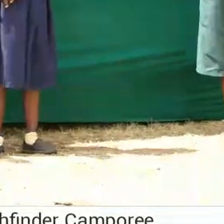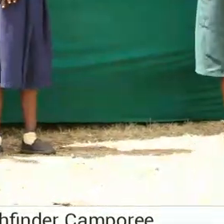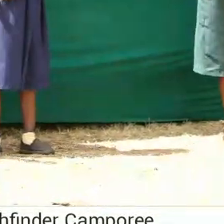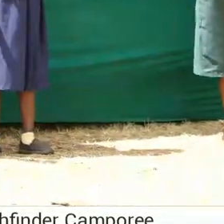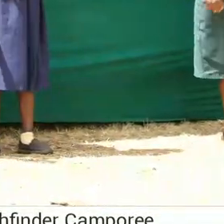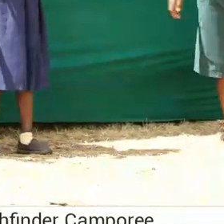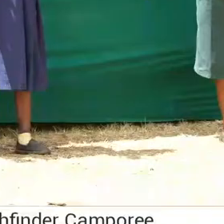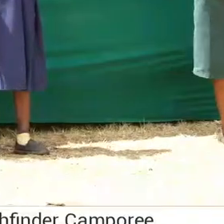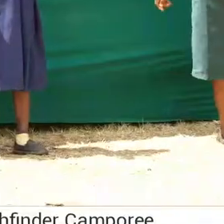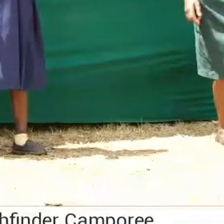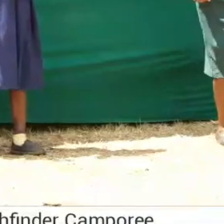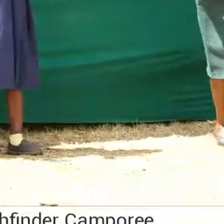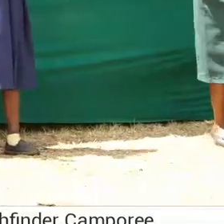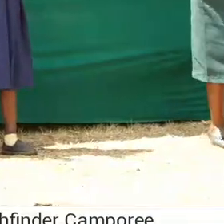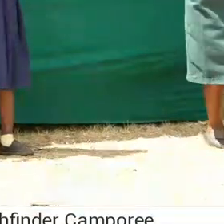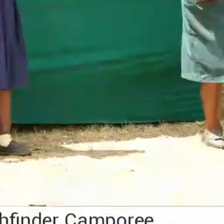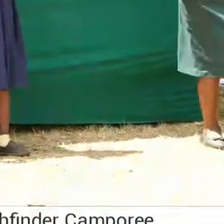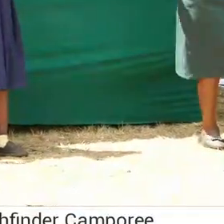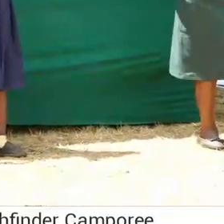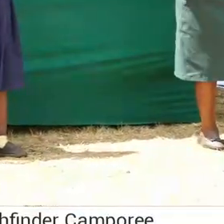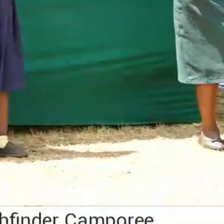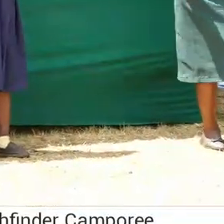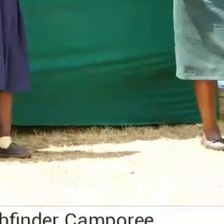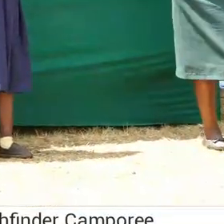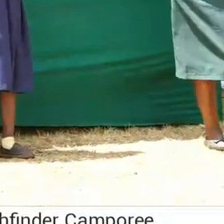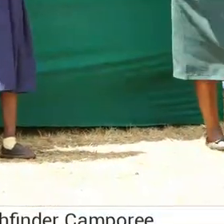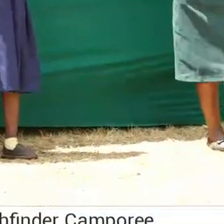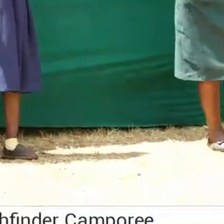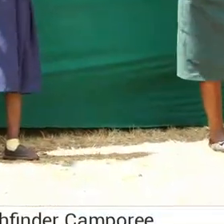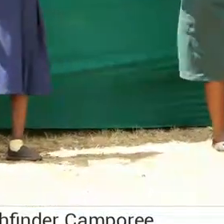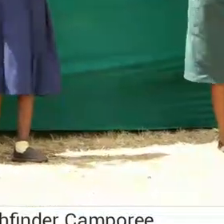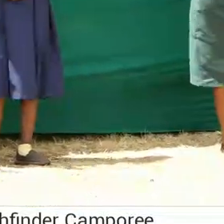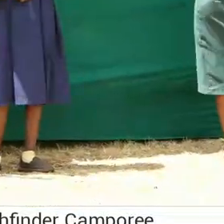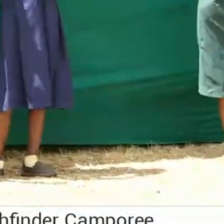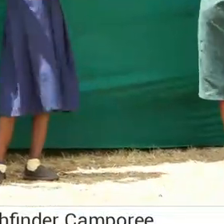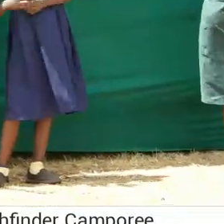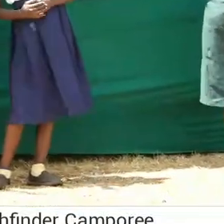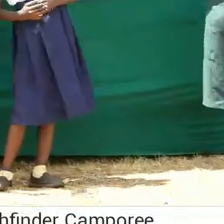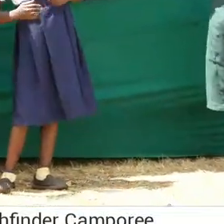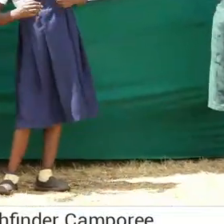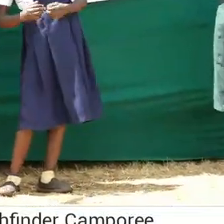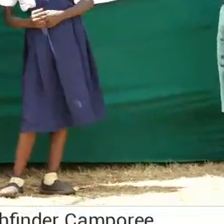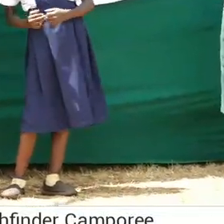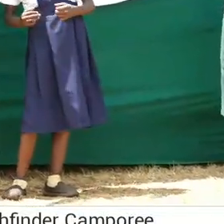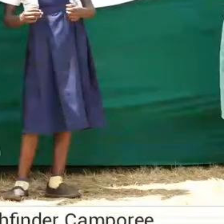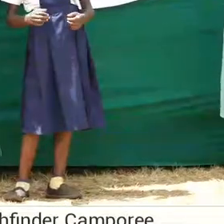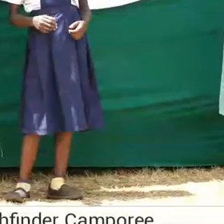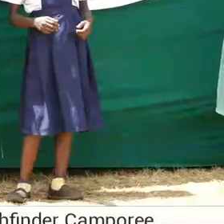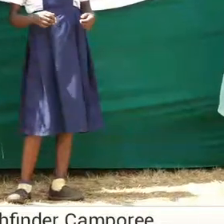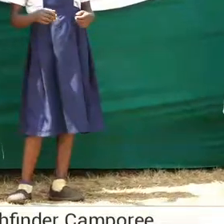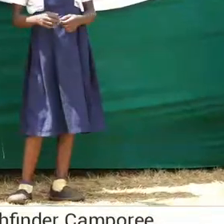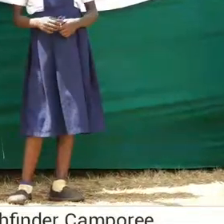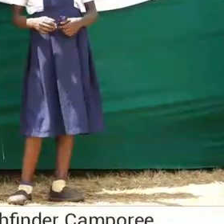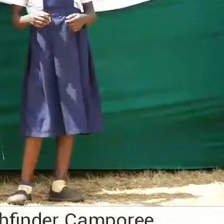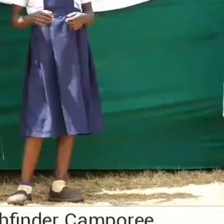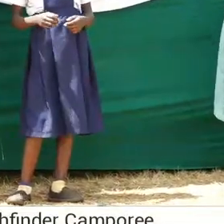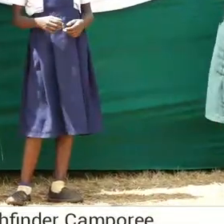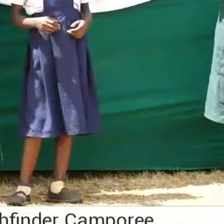salama. Safari imeanza tumetoka kituoni, imani tunayo bandarini